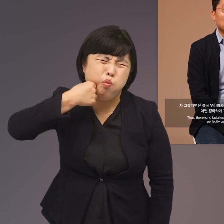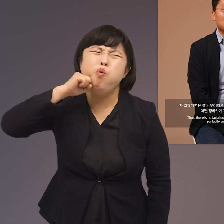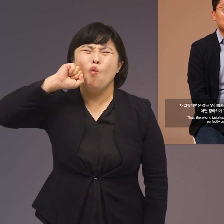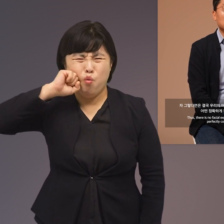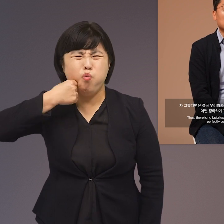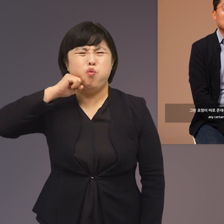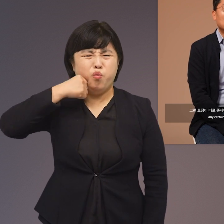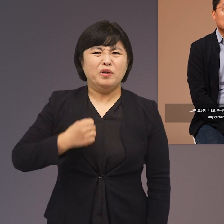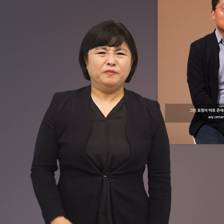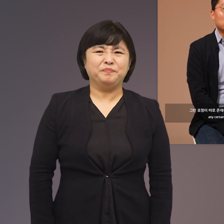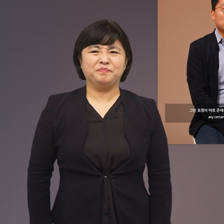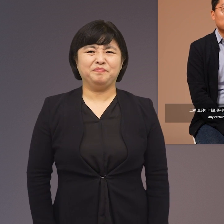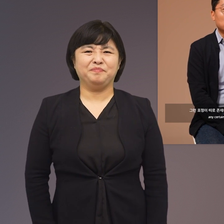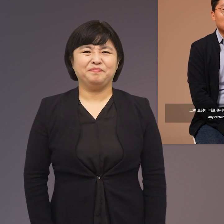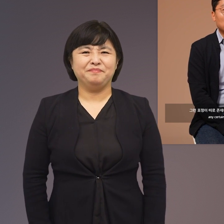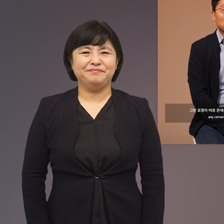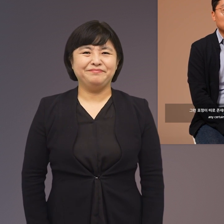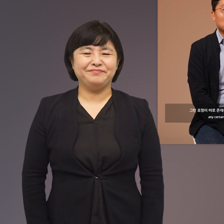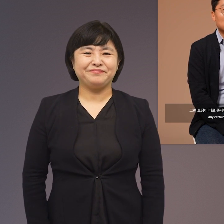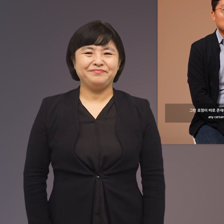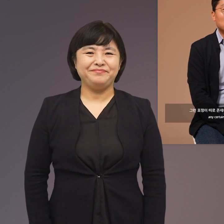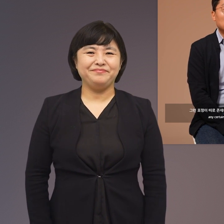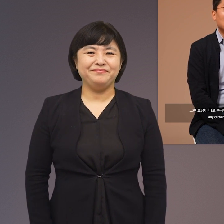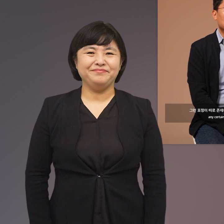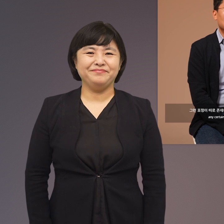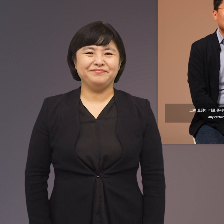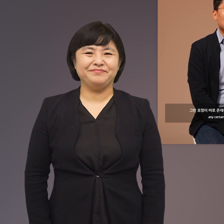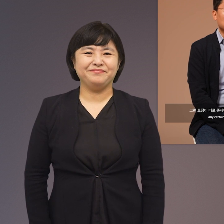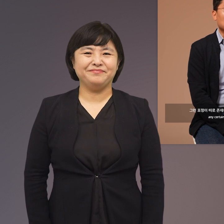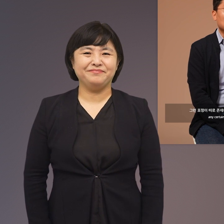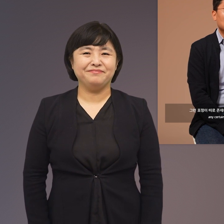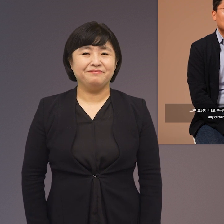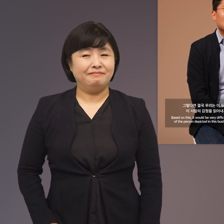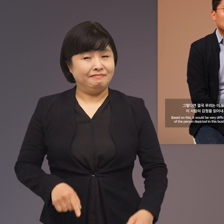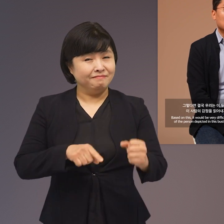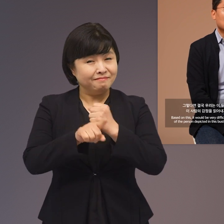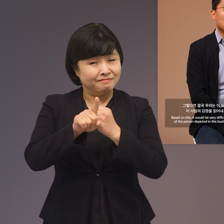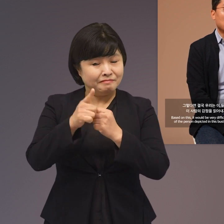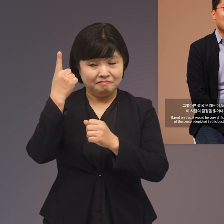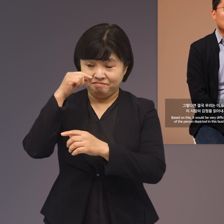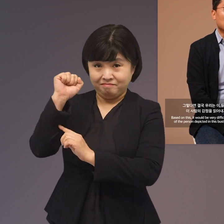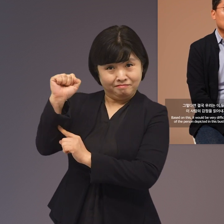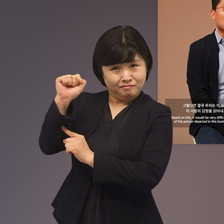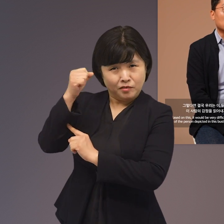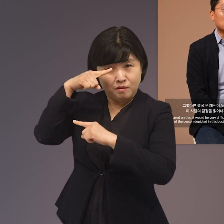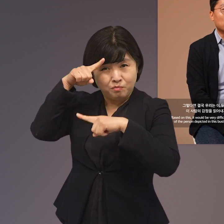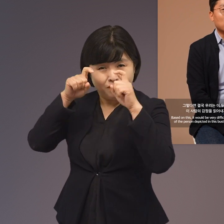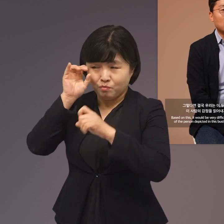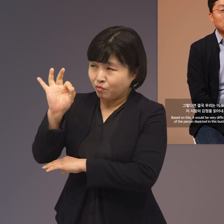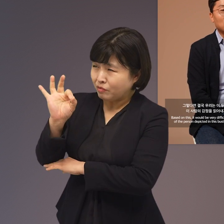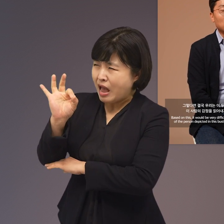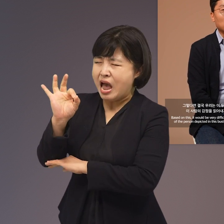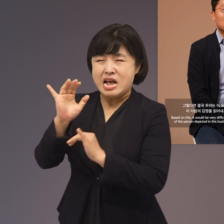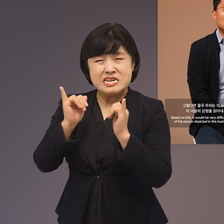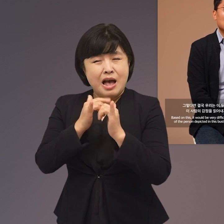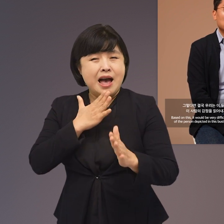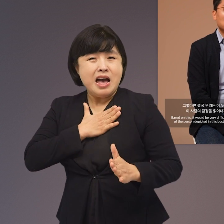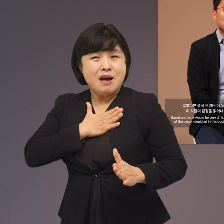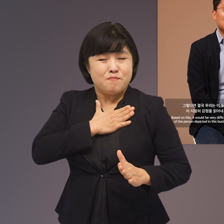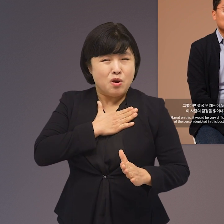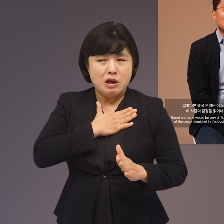정확하게 정의할 수 있는 그런 표정이 따로 존재하지 않는다는 것이죠. 그렇다면 결국 우리는 이 두상에